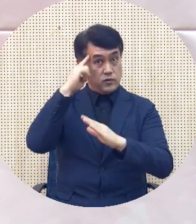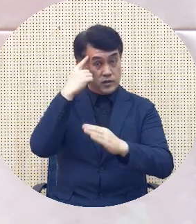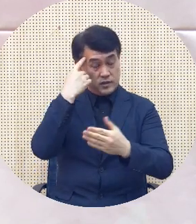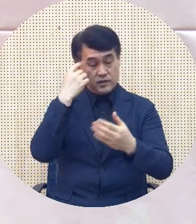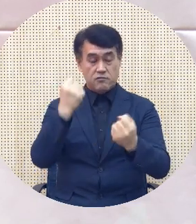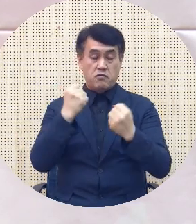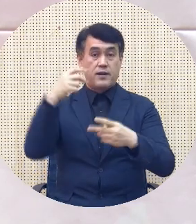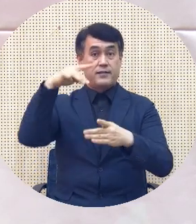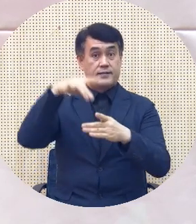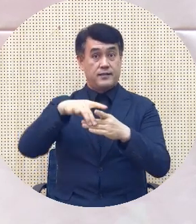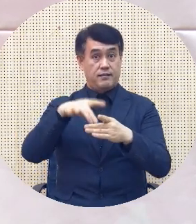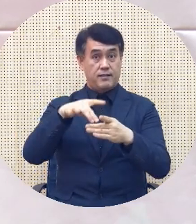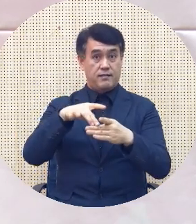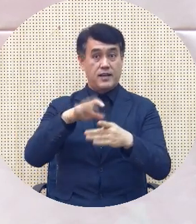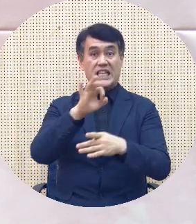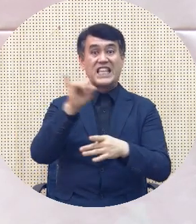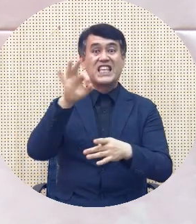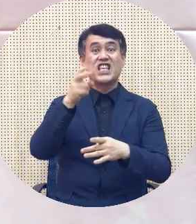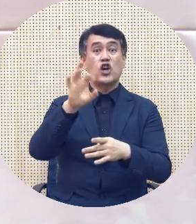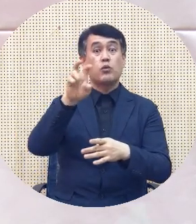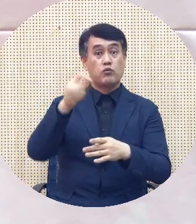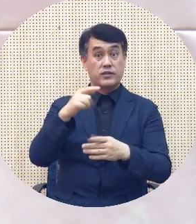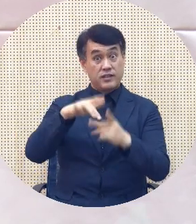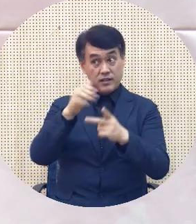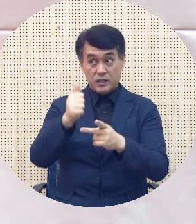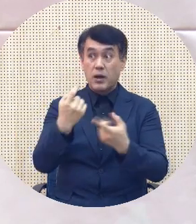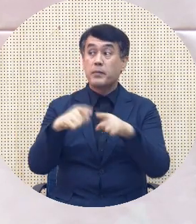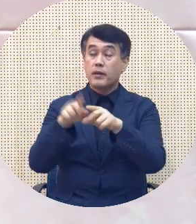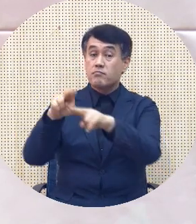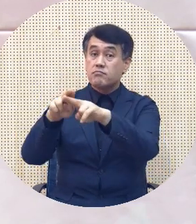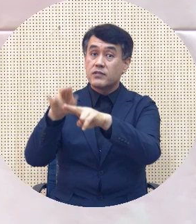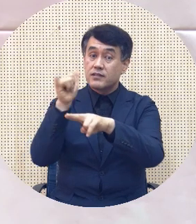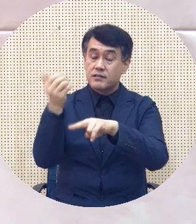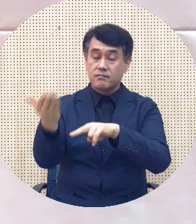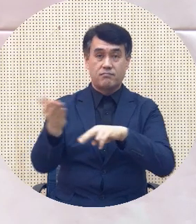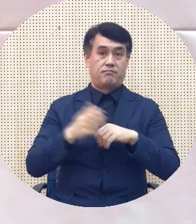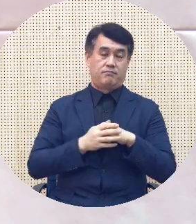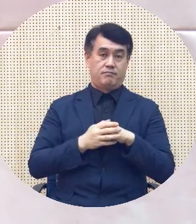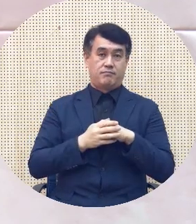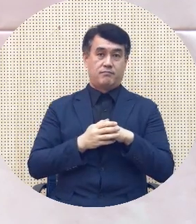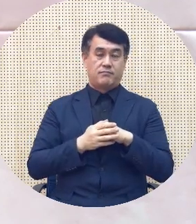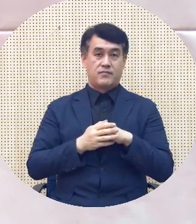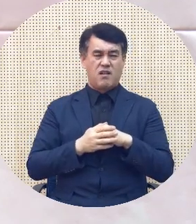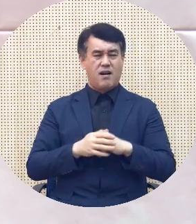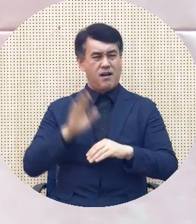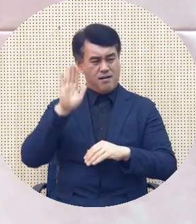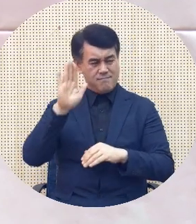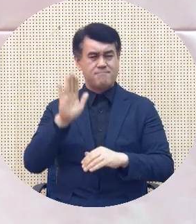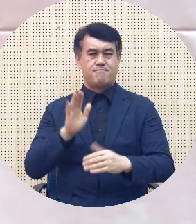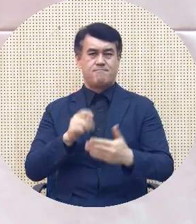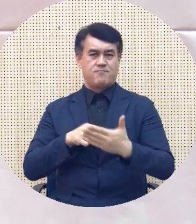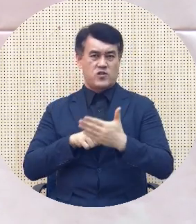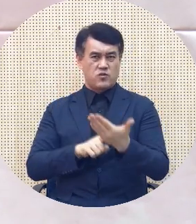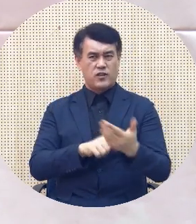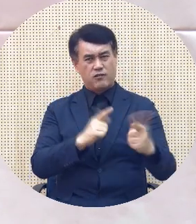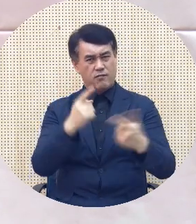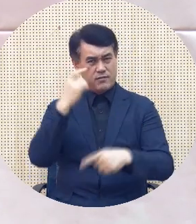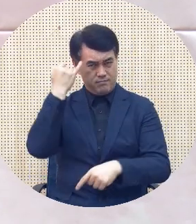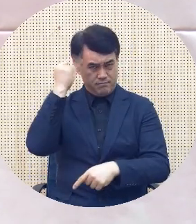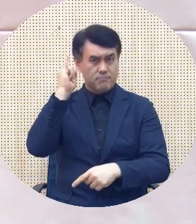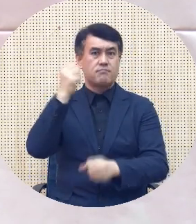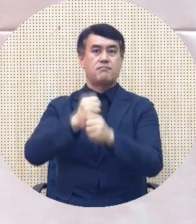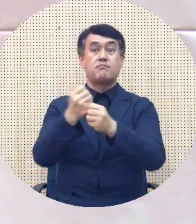국립정신건강센터에서는 이영문 센터장님이 계신데 이영문 센터장님께서는 아주 적극적으로 많은 아이디어를